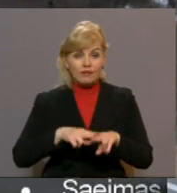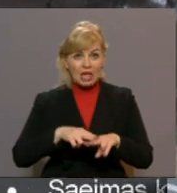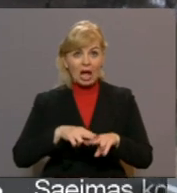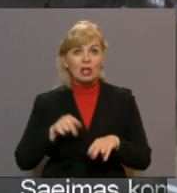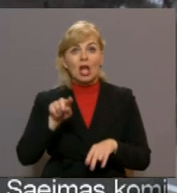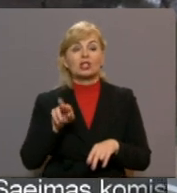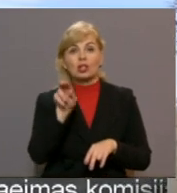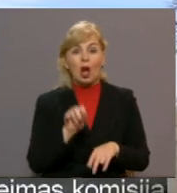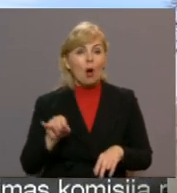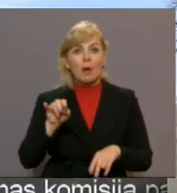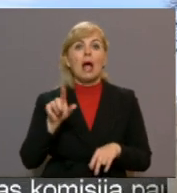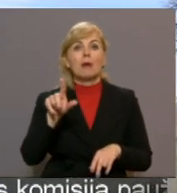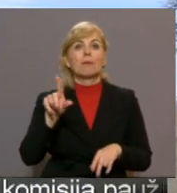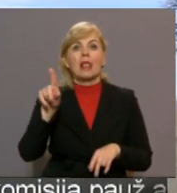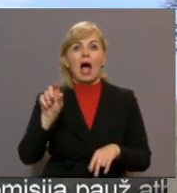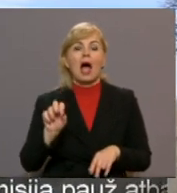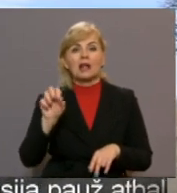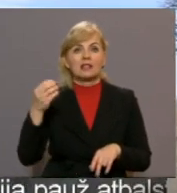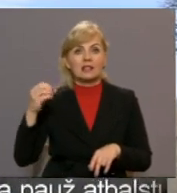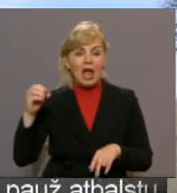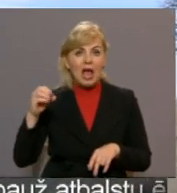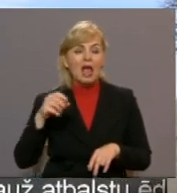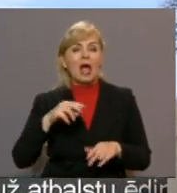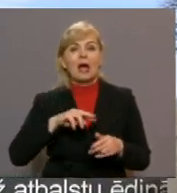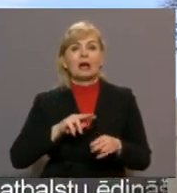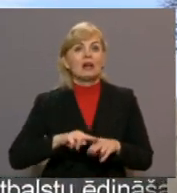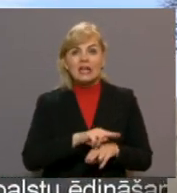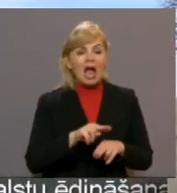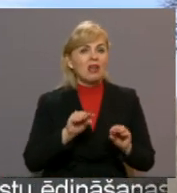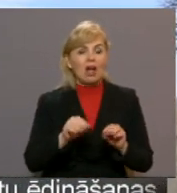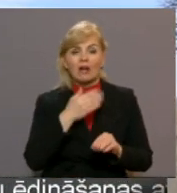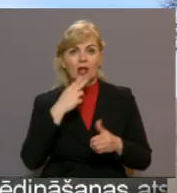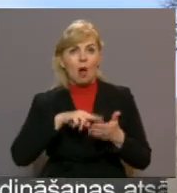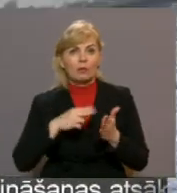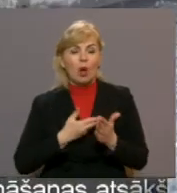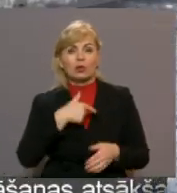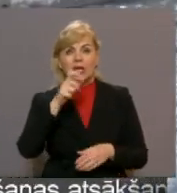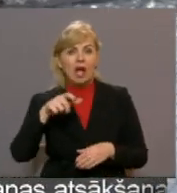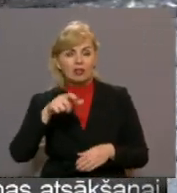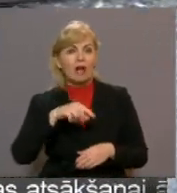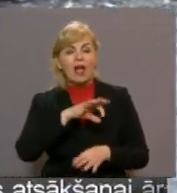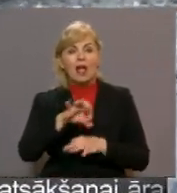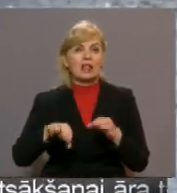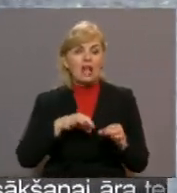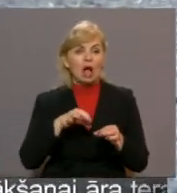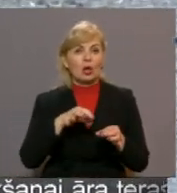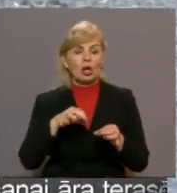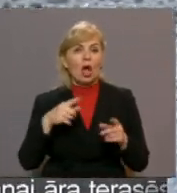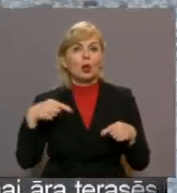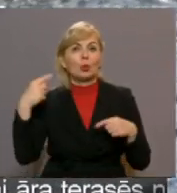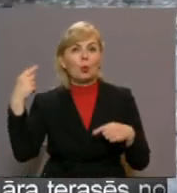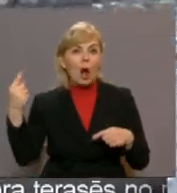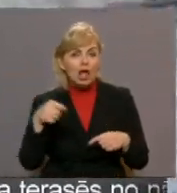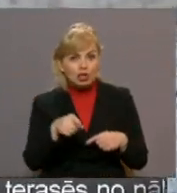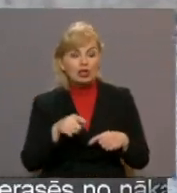Straupē, Plācī un Stalbē ribjoslas izbūvēt nav plānots, lai iedzīvotājiem neradītu liekus trokšņus. Kamēr notiek